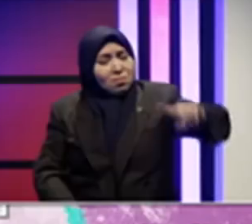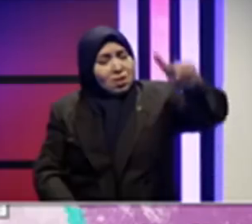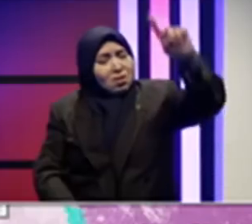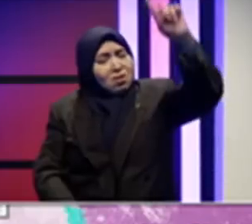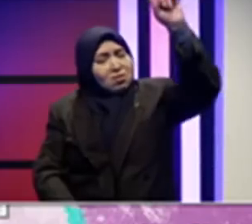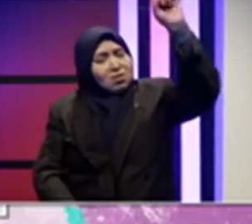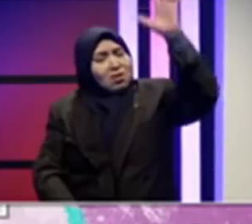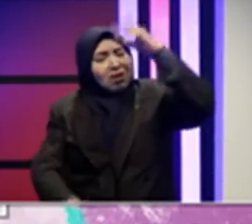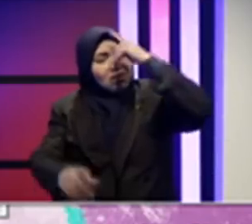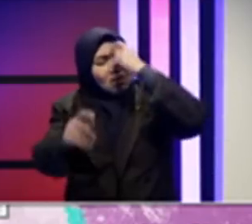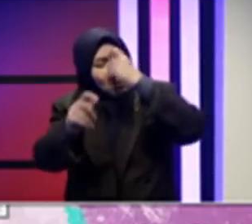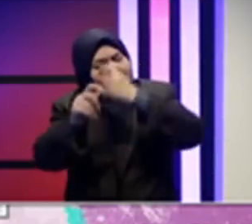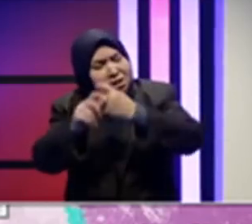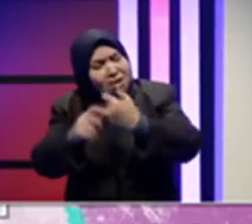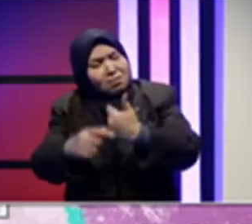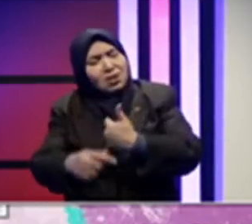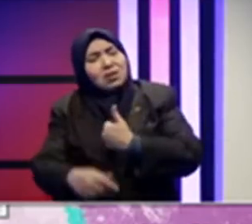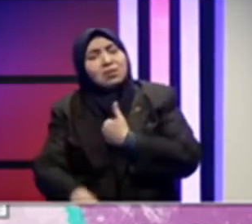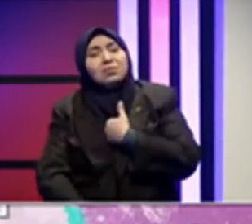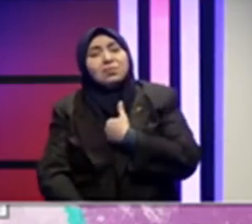takhtalifuna